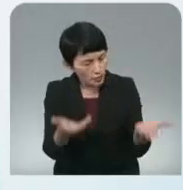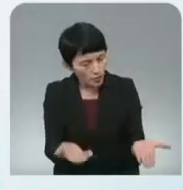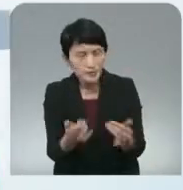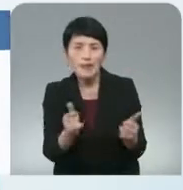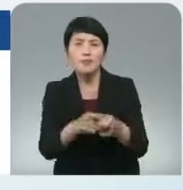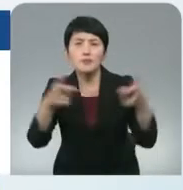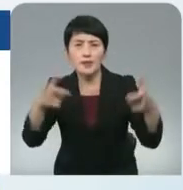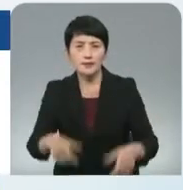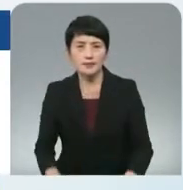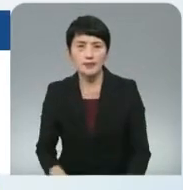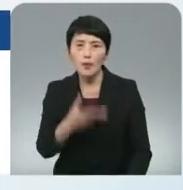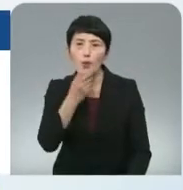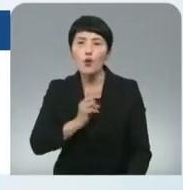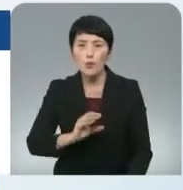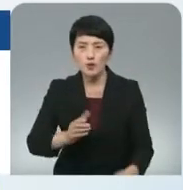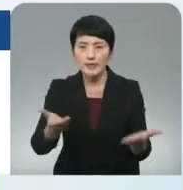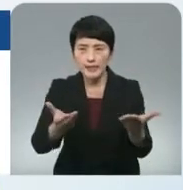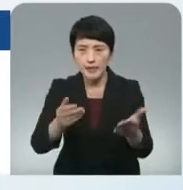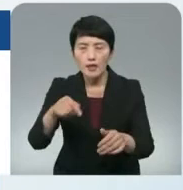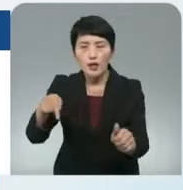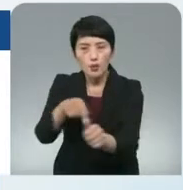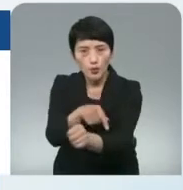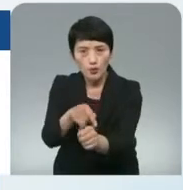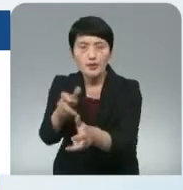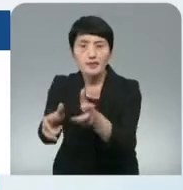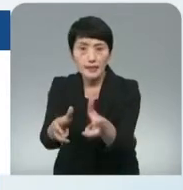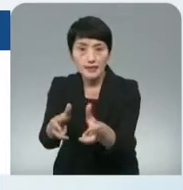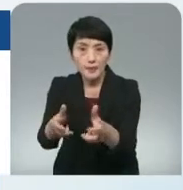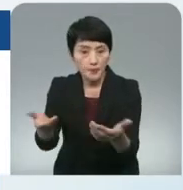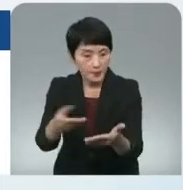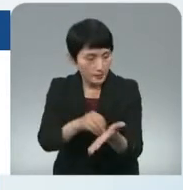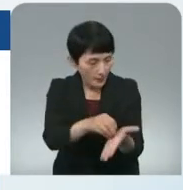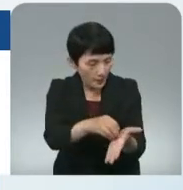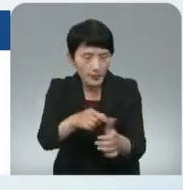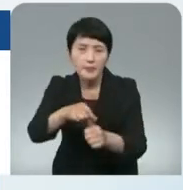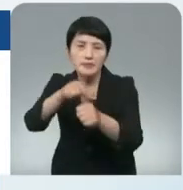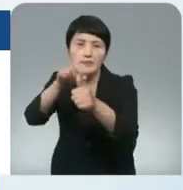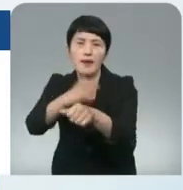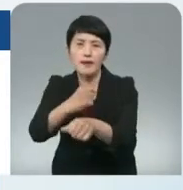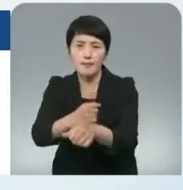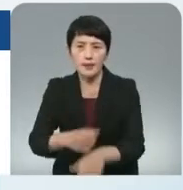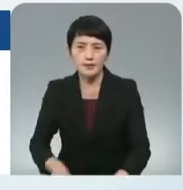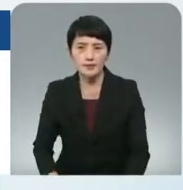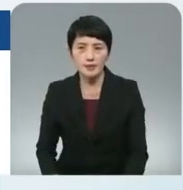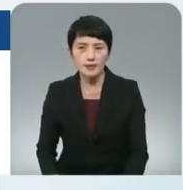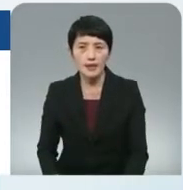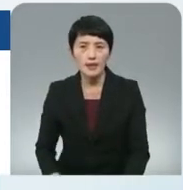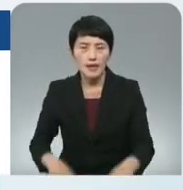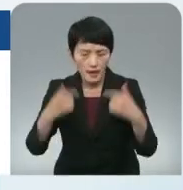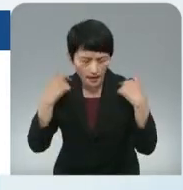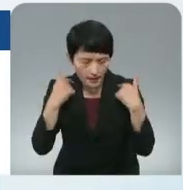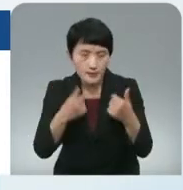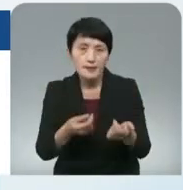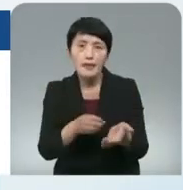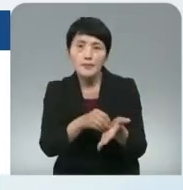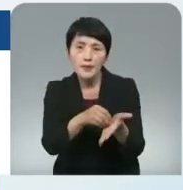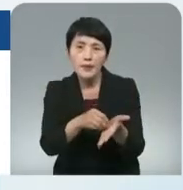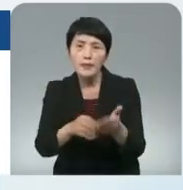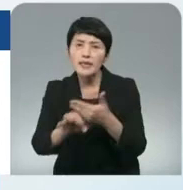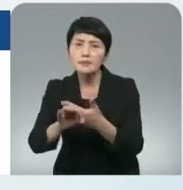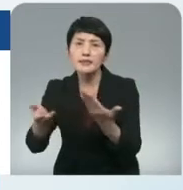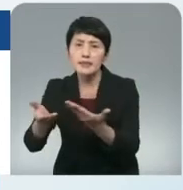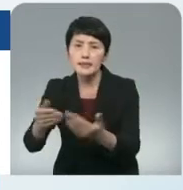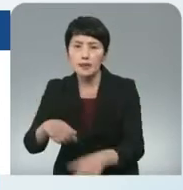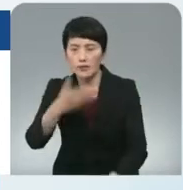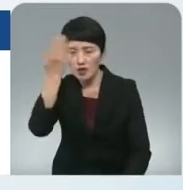加25.1万人，制造业增加10万人，教育服务业增加8.6万人，但批发